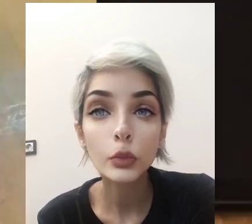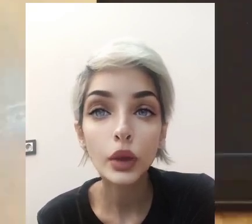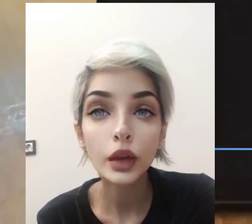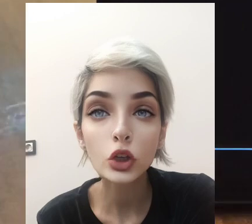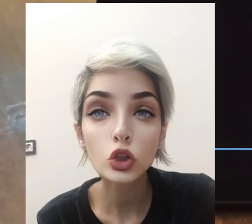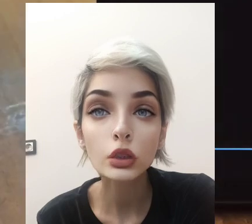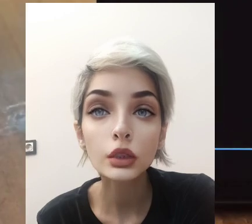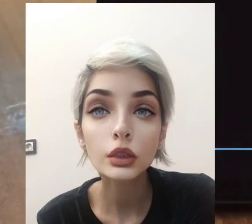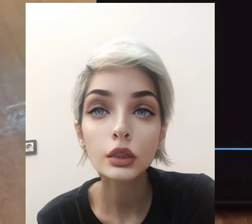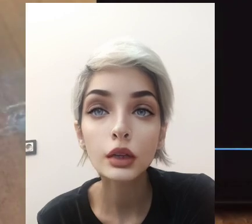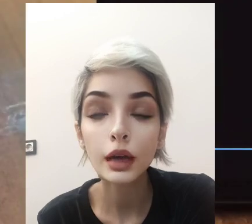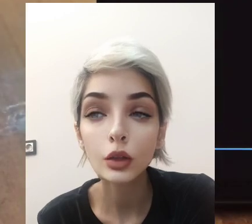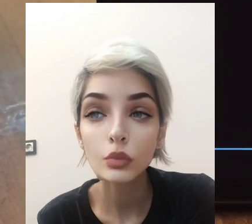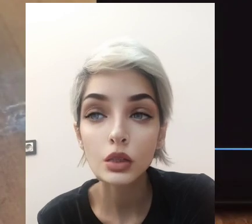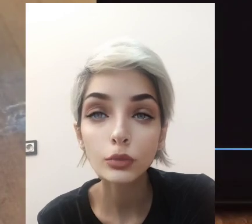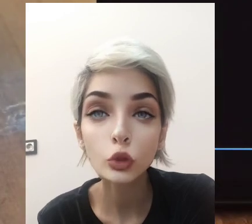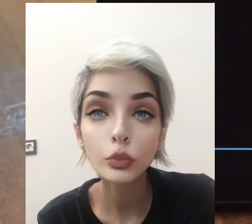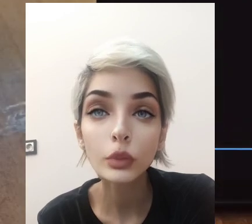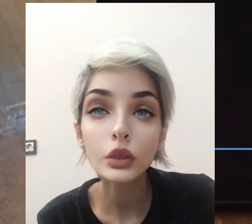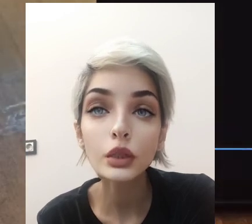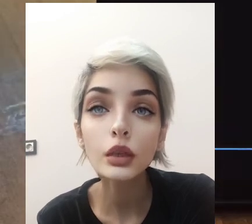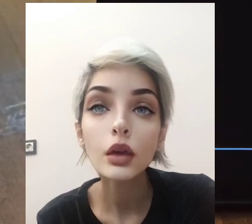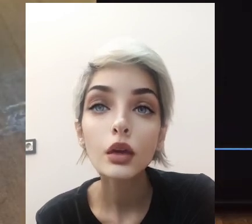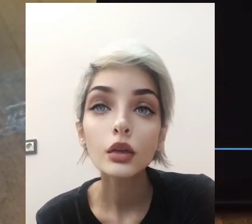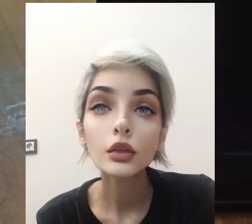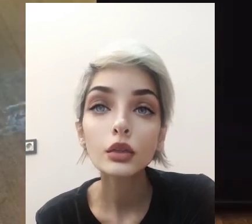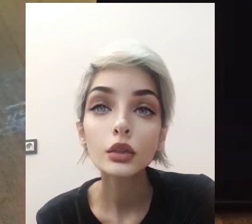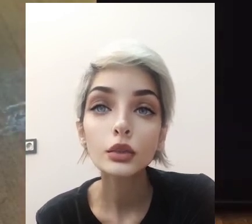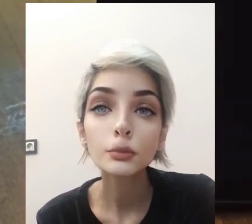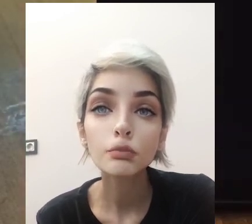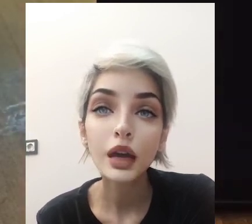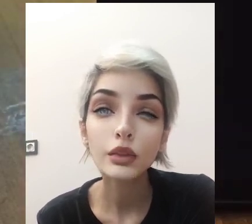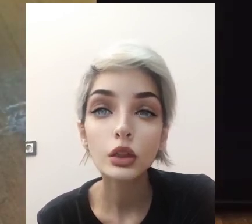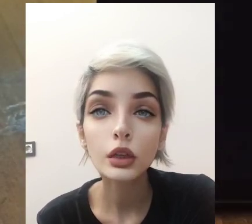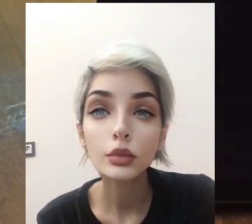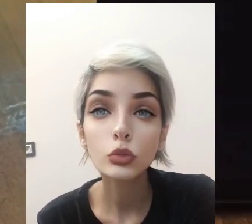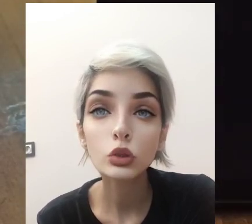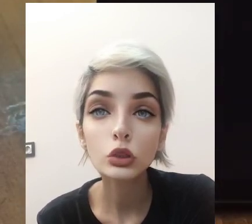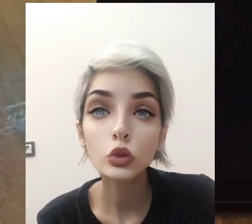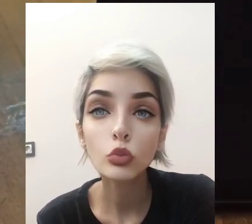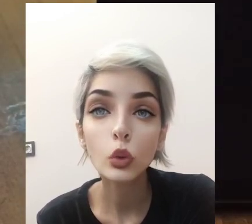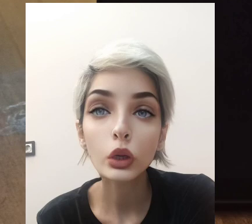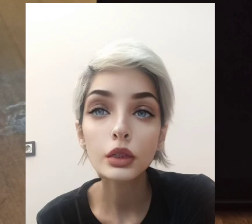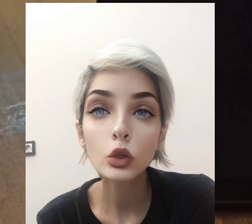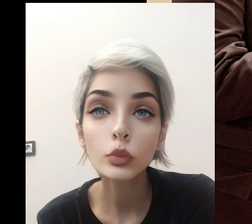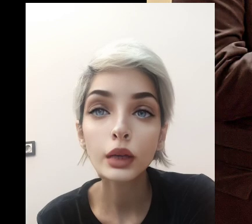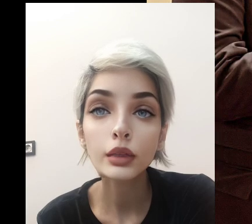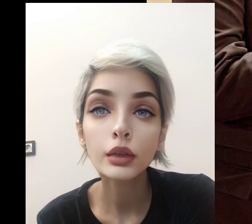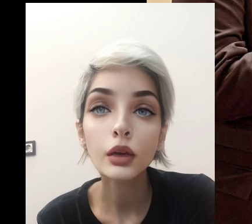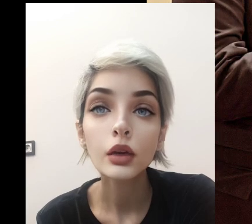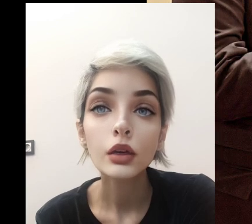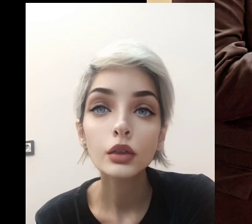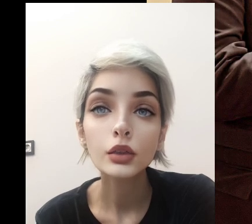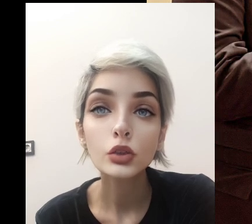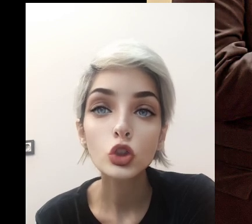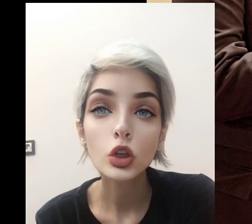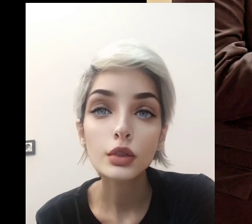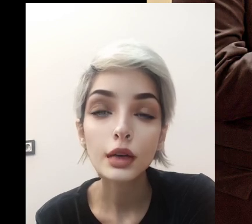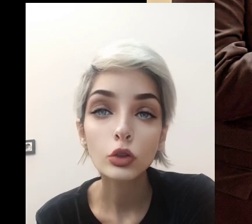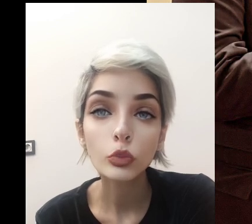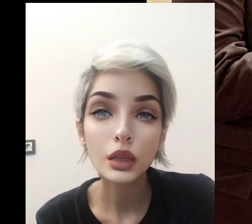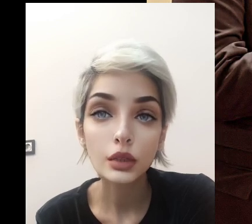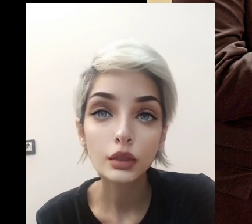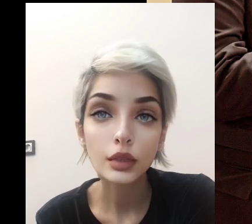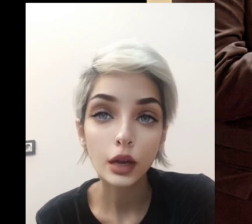دیگه پخش شده که الان میذارم اونو ببینین، که ادای کرن بورسین رو موقعی که اومده جایزه